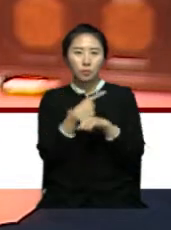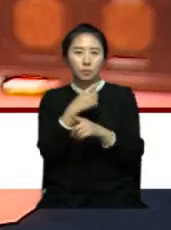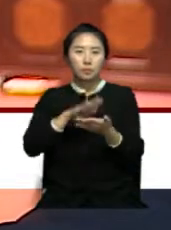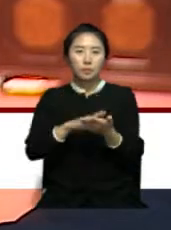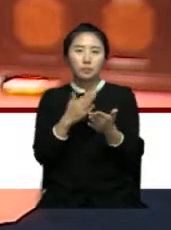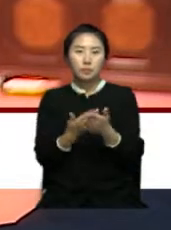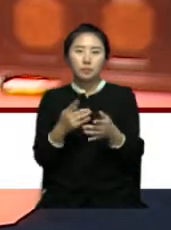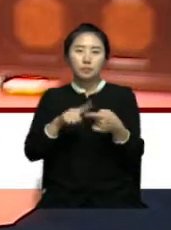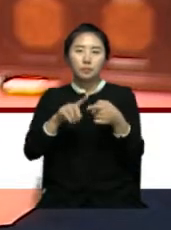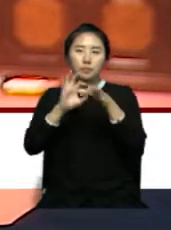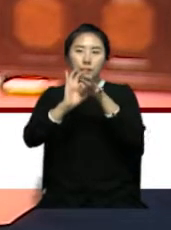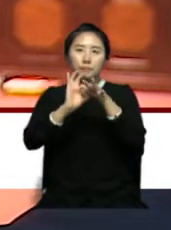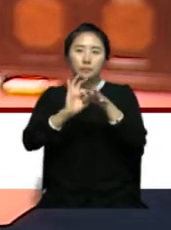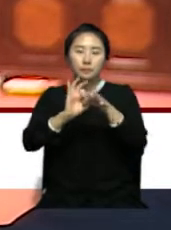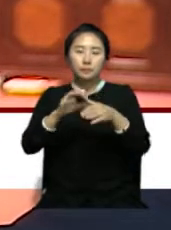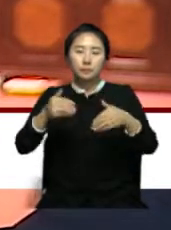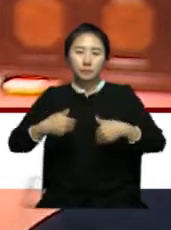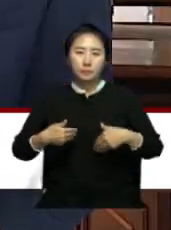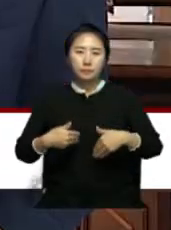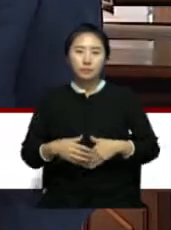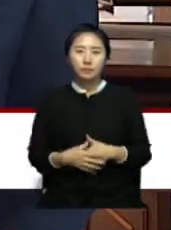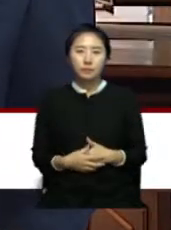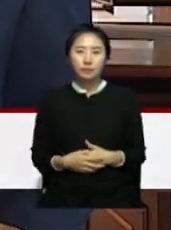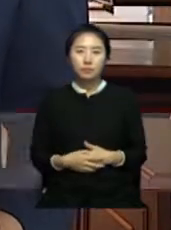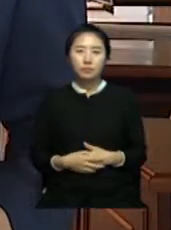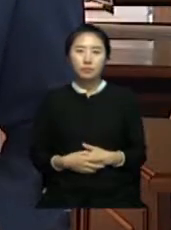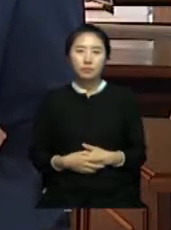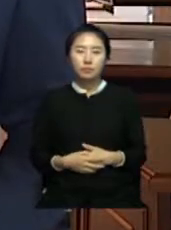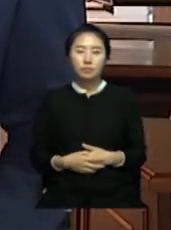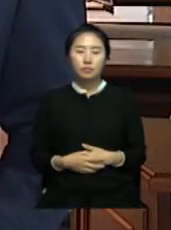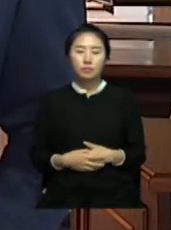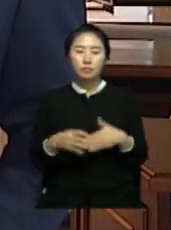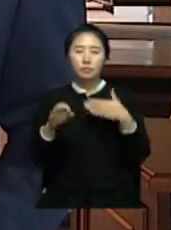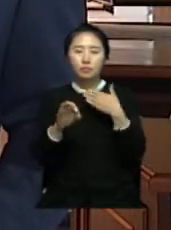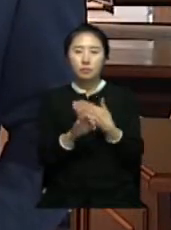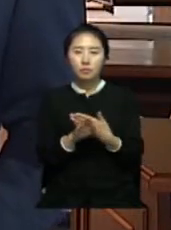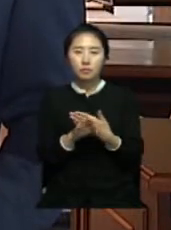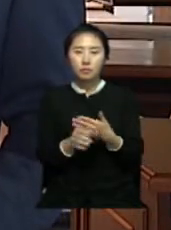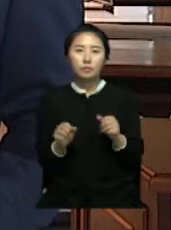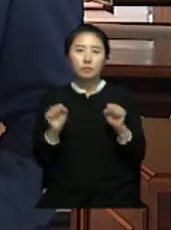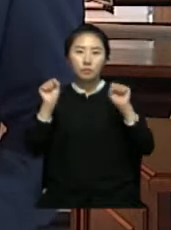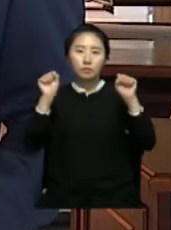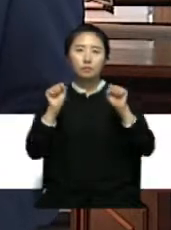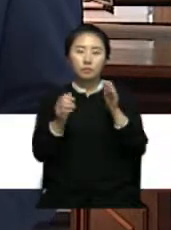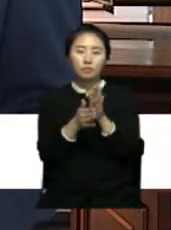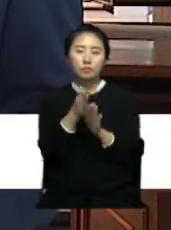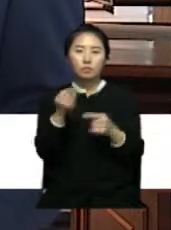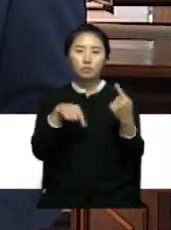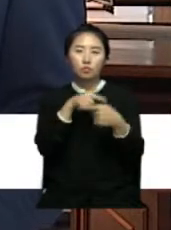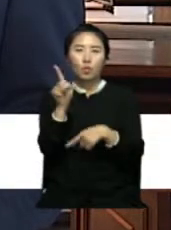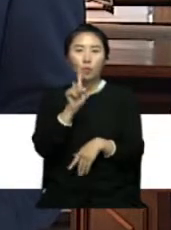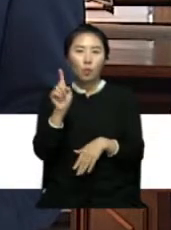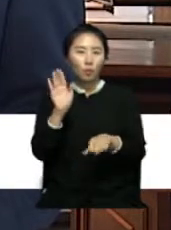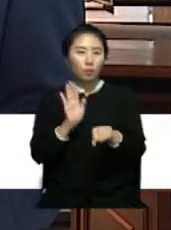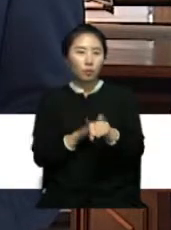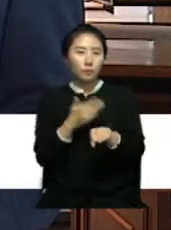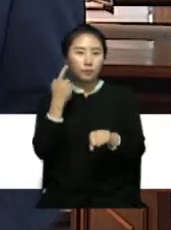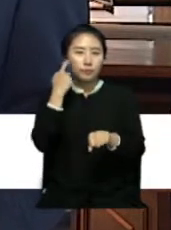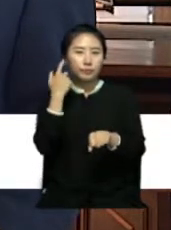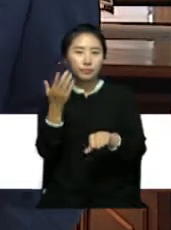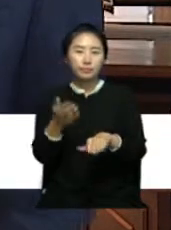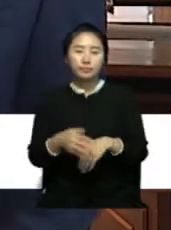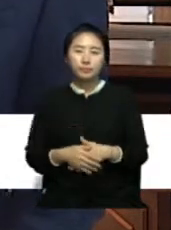나가는 것에도 관심을 가져야 할 것입니다 그렇다면 구립 체육시설 운영 어떤 부분이 잘못됐다고 지적하신